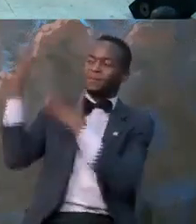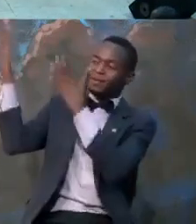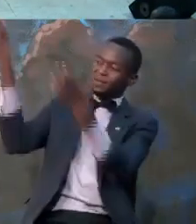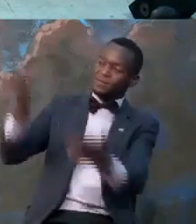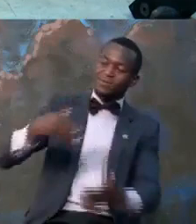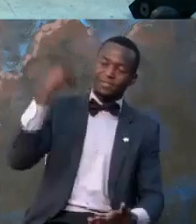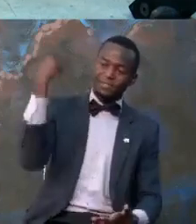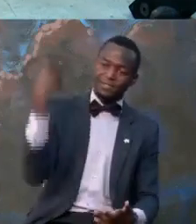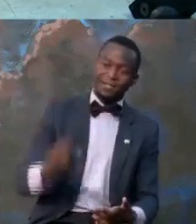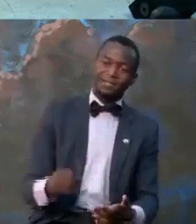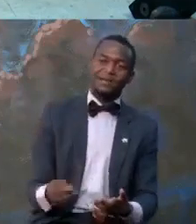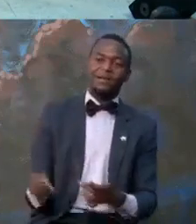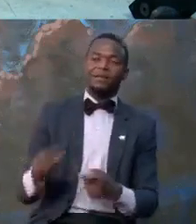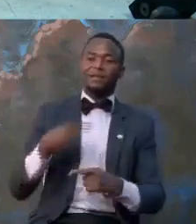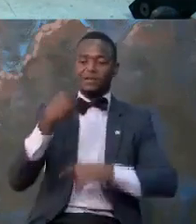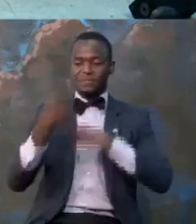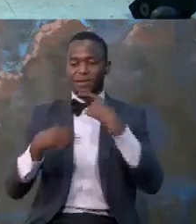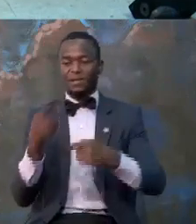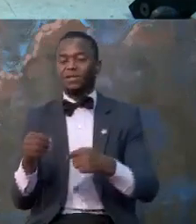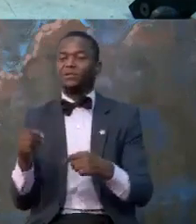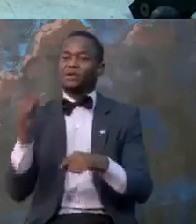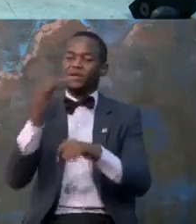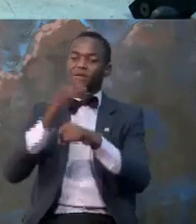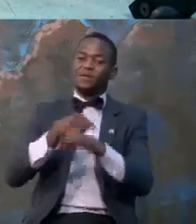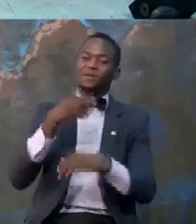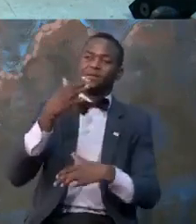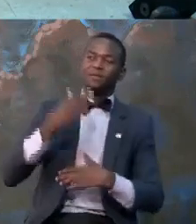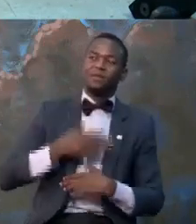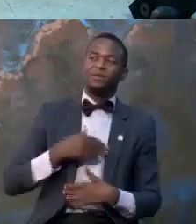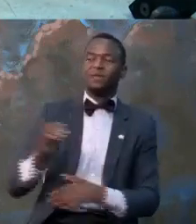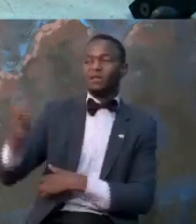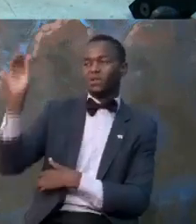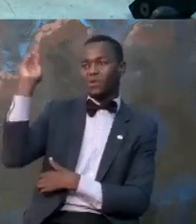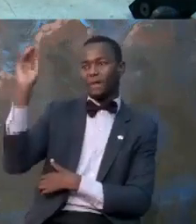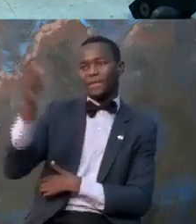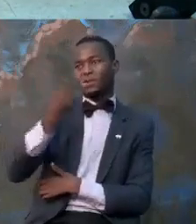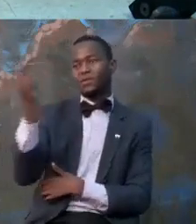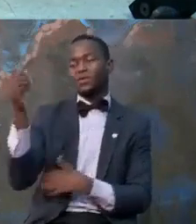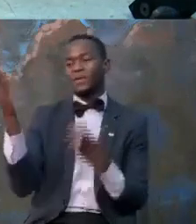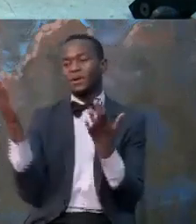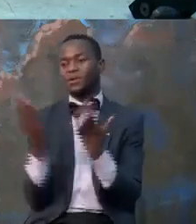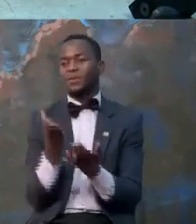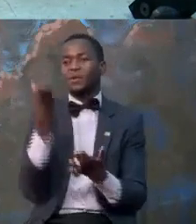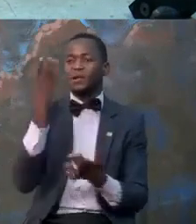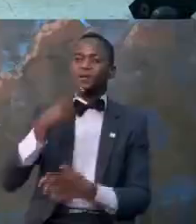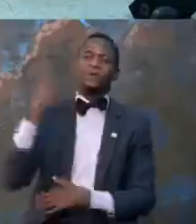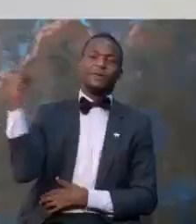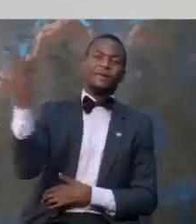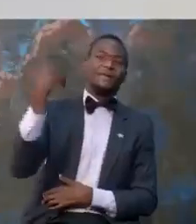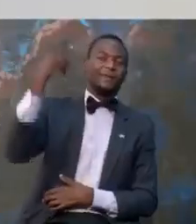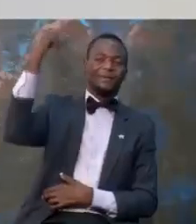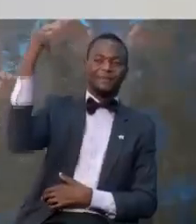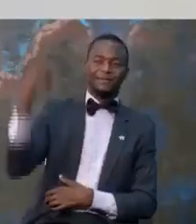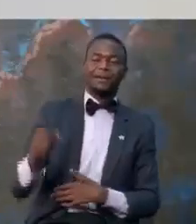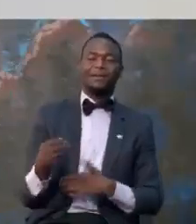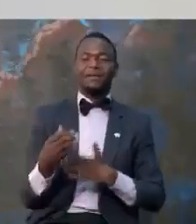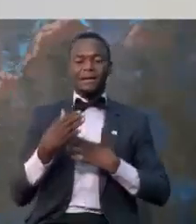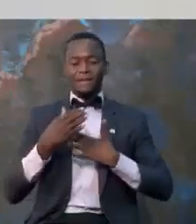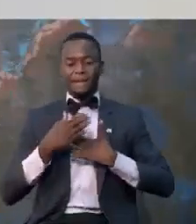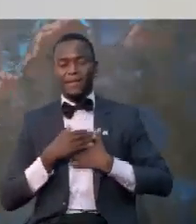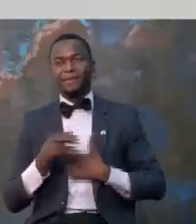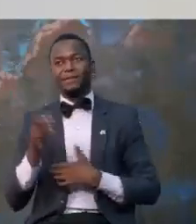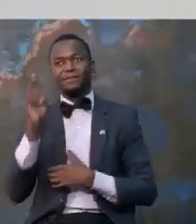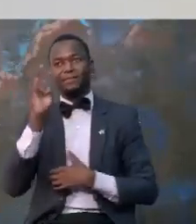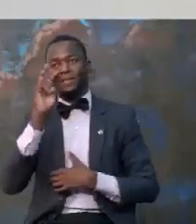tena katika muendelezo wa vipindi vyetu, na nikwambie tu ya kwamba somo la leo limekuwa la pekee sana, mpenzi mtazamaji